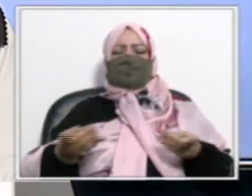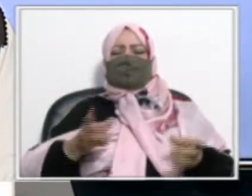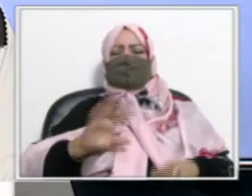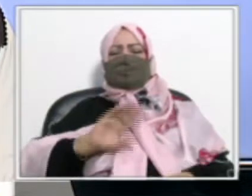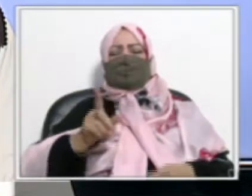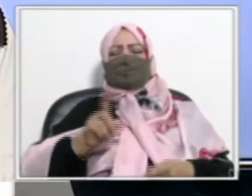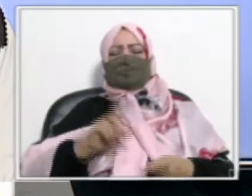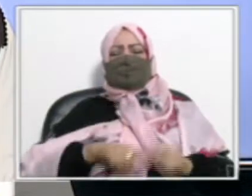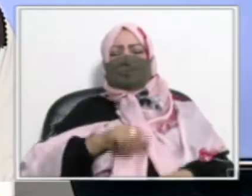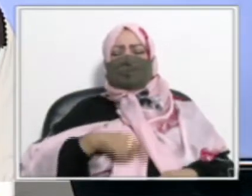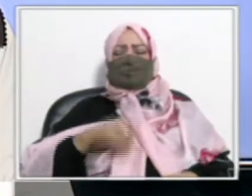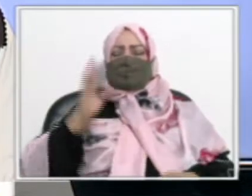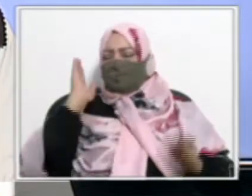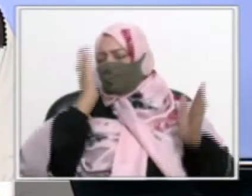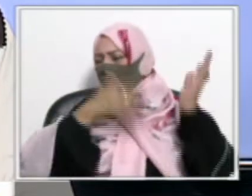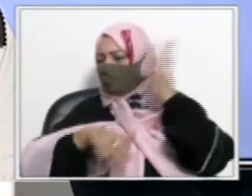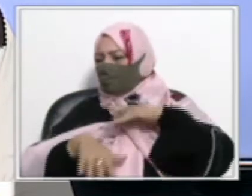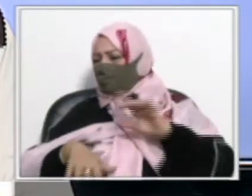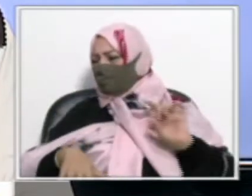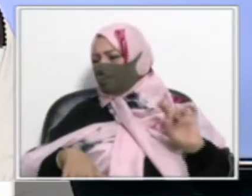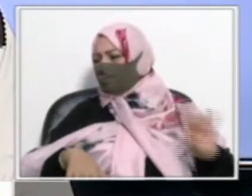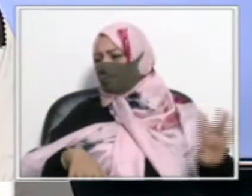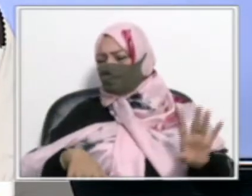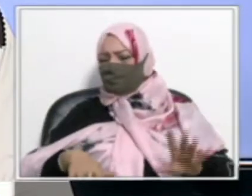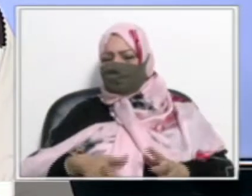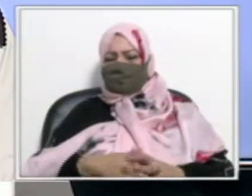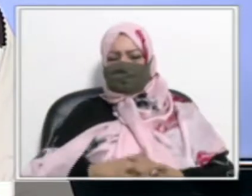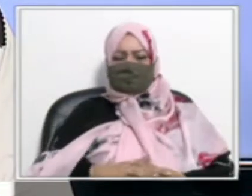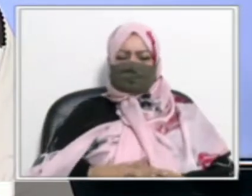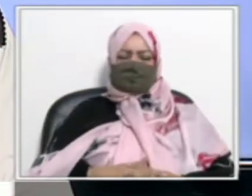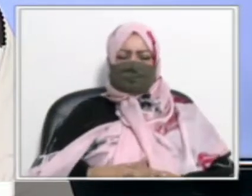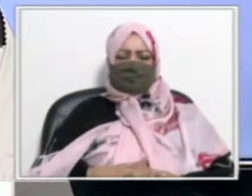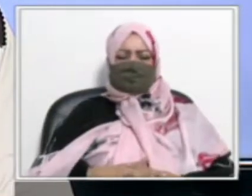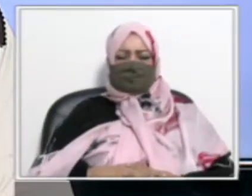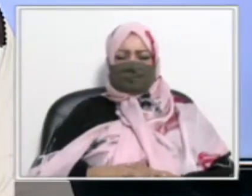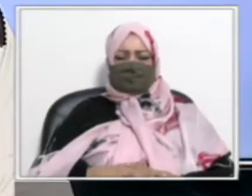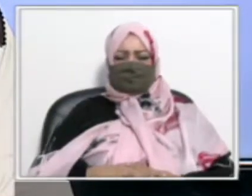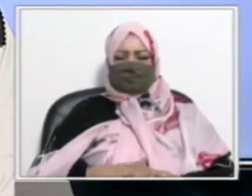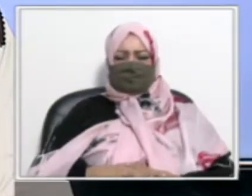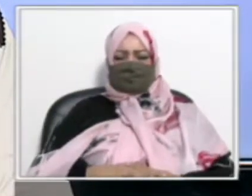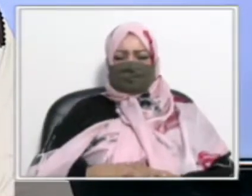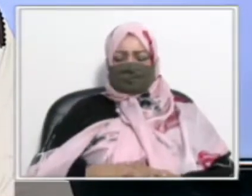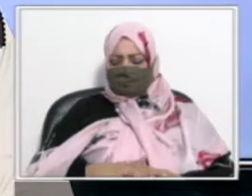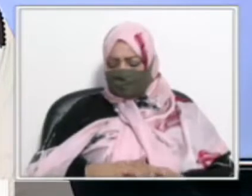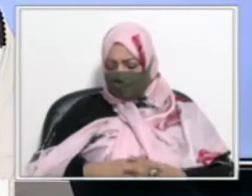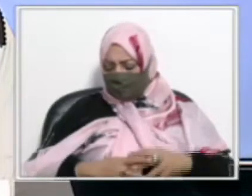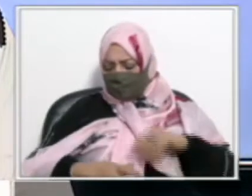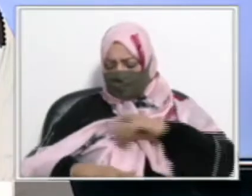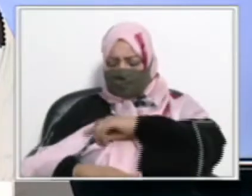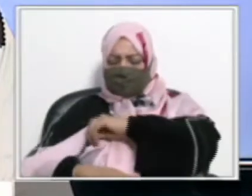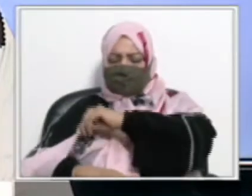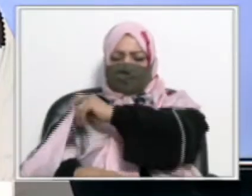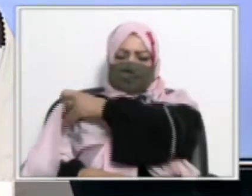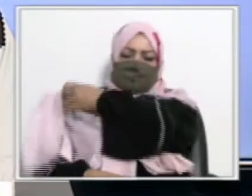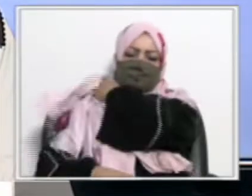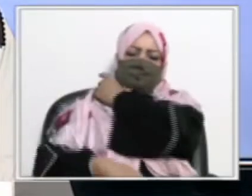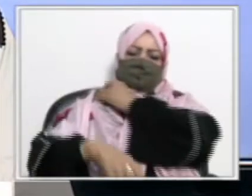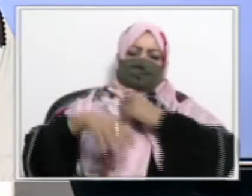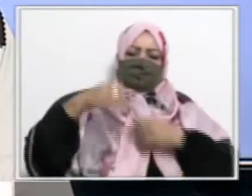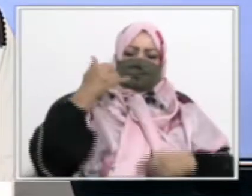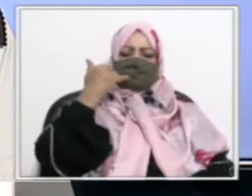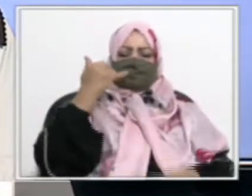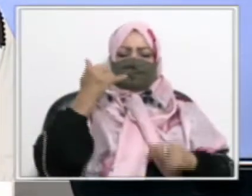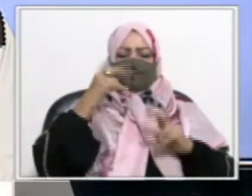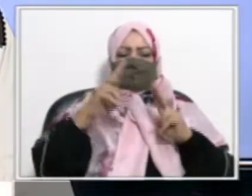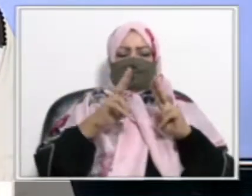الأخ عاشور من البيضاء. السلام عليكم يا شيخ. وعليكم السلام ورحمة الله. يا شيخ، نسأل على